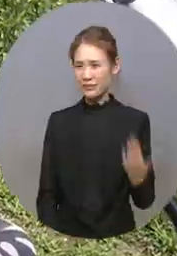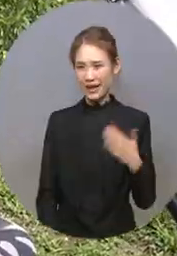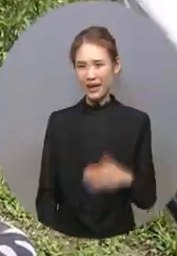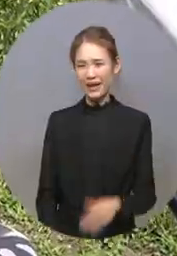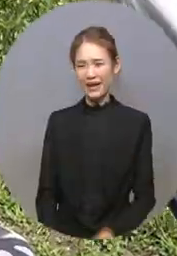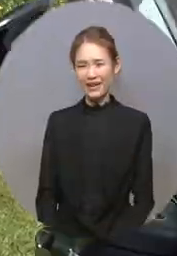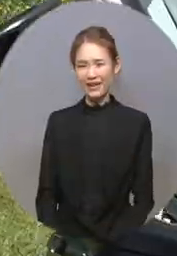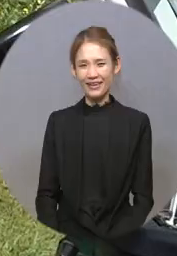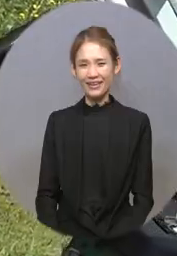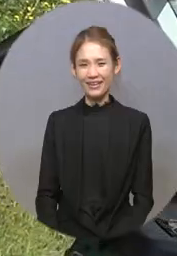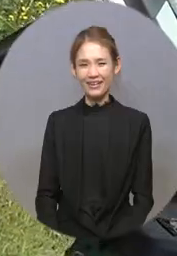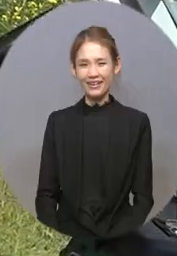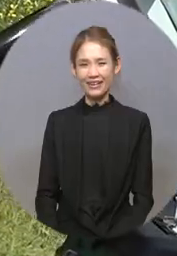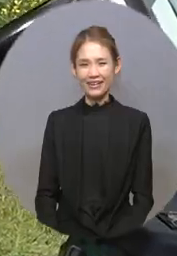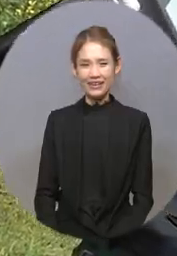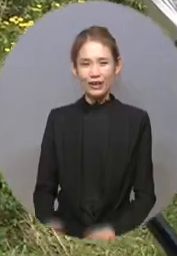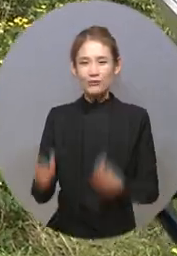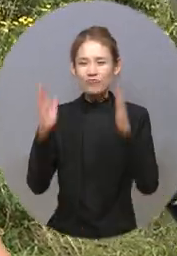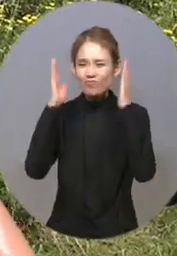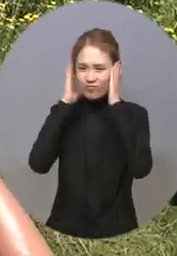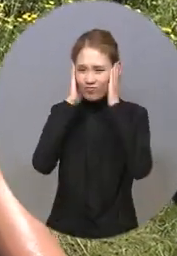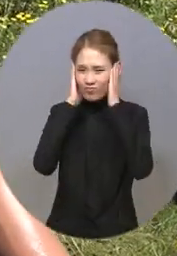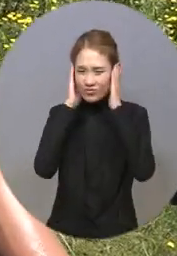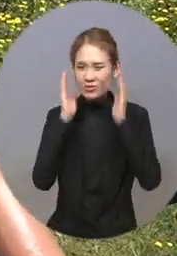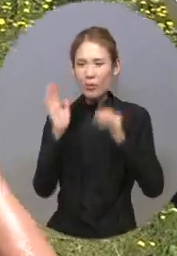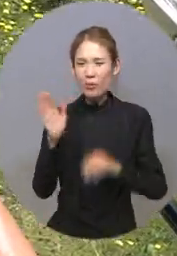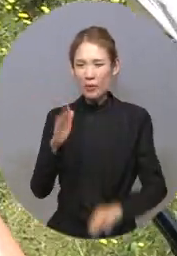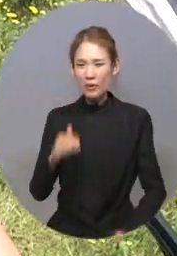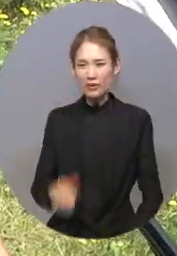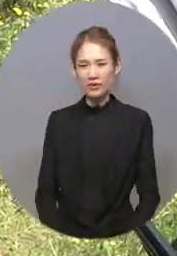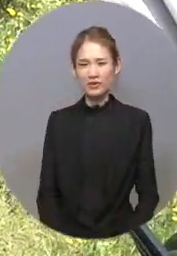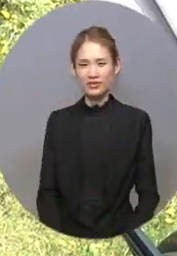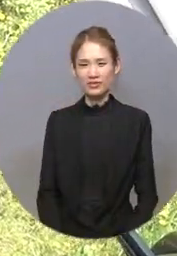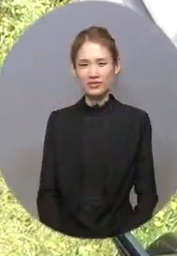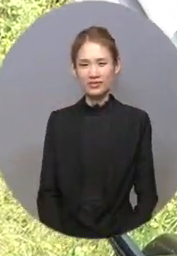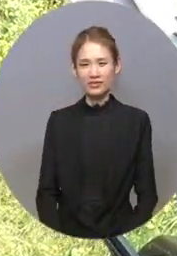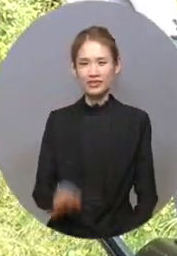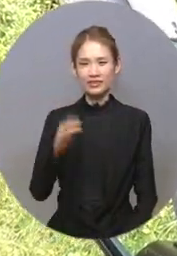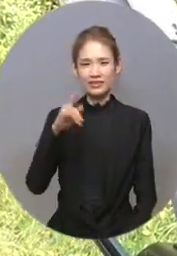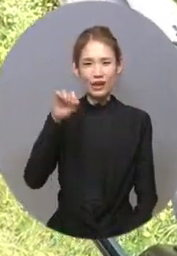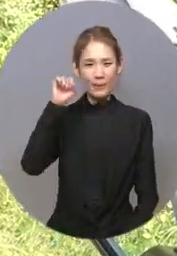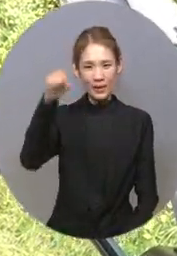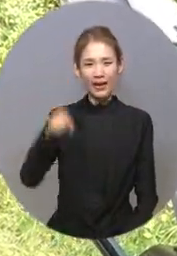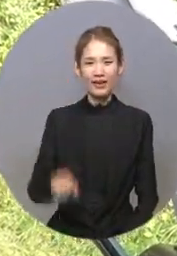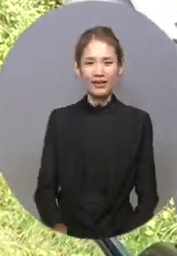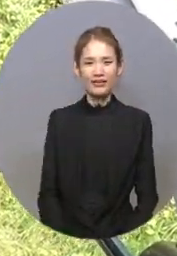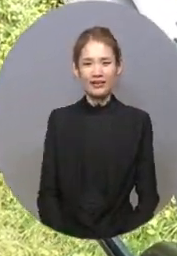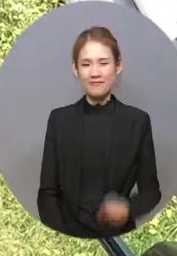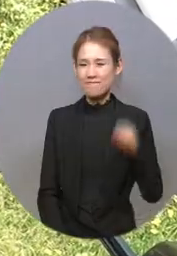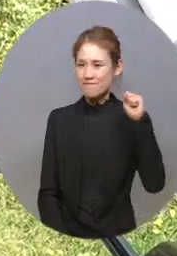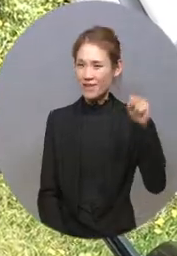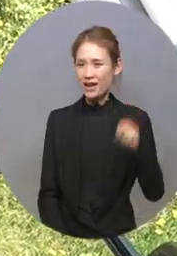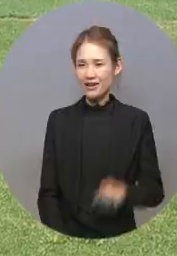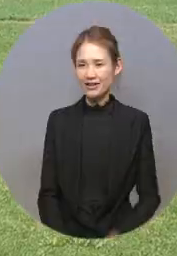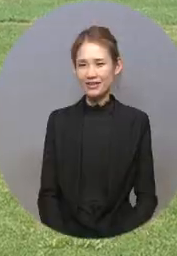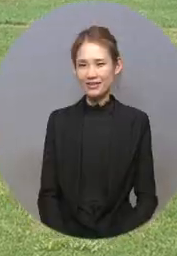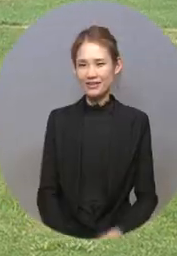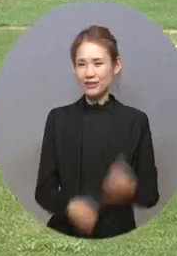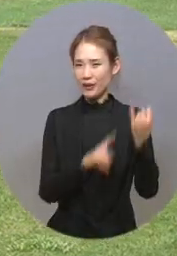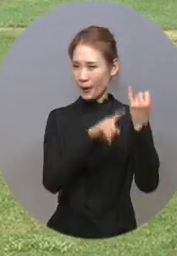아, 귀마개 없냐, 귀마개? 그럼 오빠가 은수 화이팅 해줄 거야, 이러면. 은수 화이팅! 화이팅! 어, 나 쟤 잘 칠 것 같아,